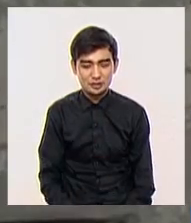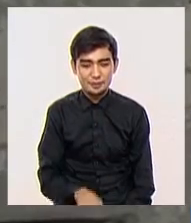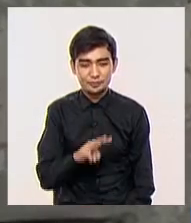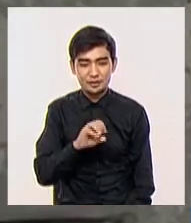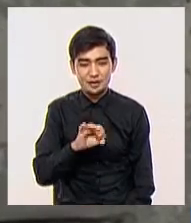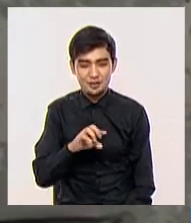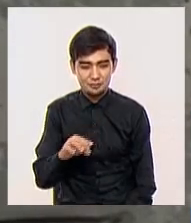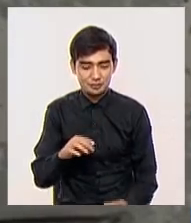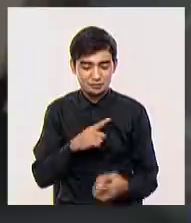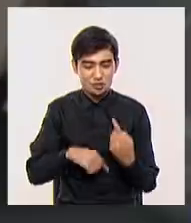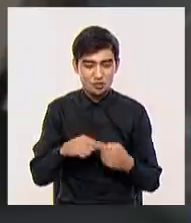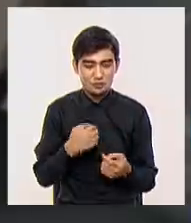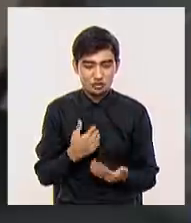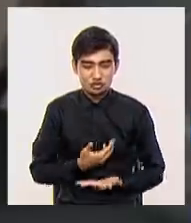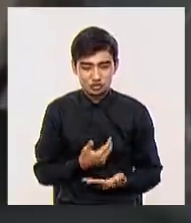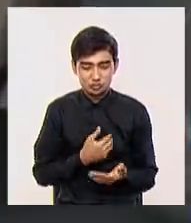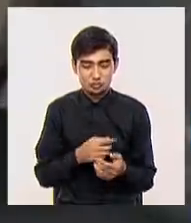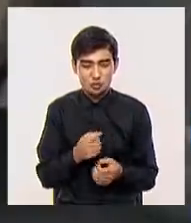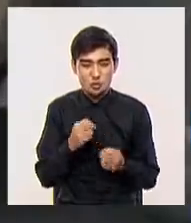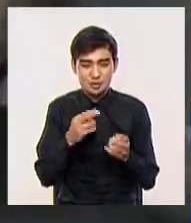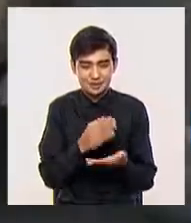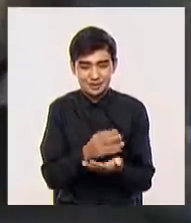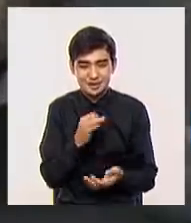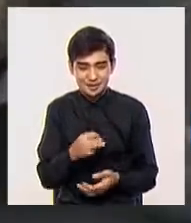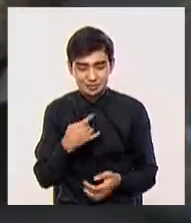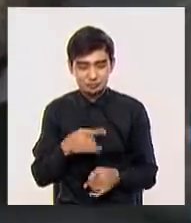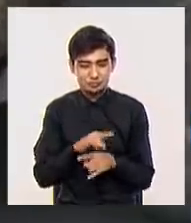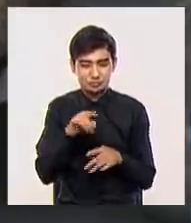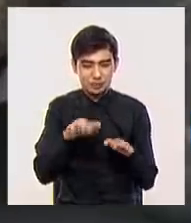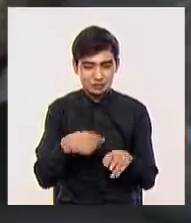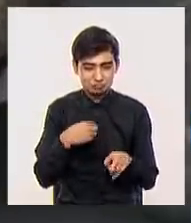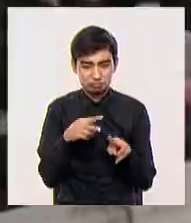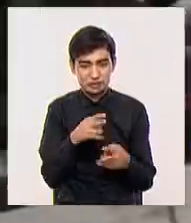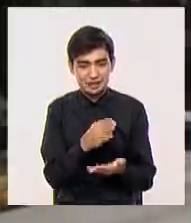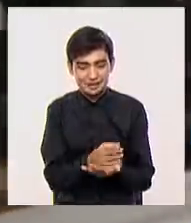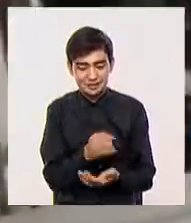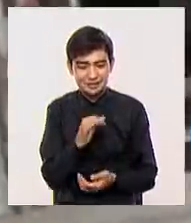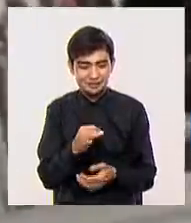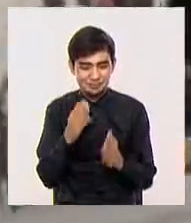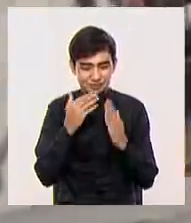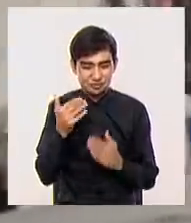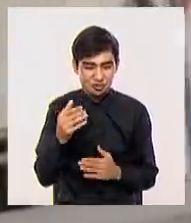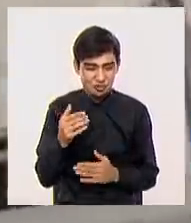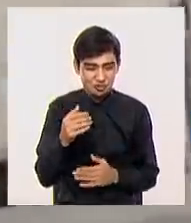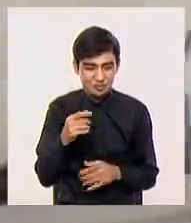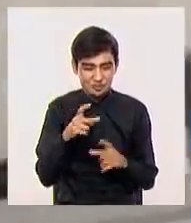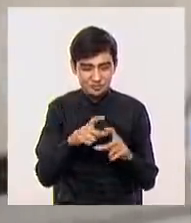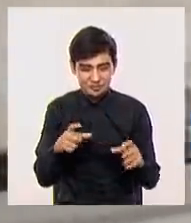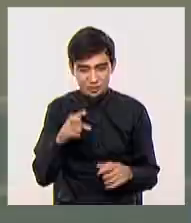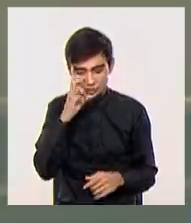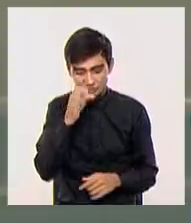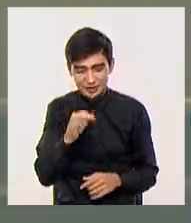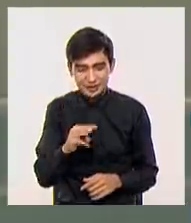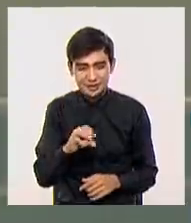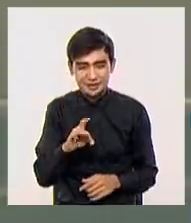Тәліптер өмірімізге өте қауіпті болса да тәуекелге барып әуежайды бақылап отырмыз деді. Ислам мемлекеті лаңкестік ұйымының теракт